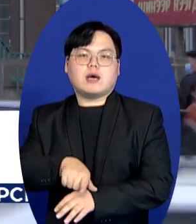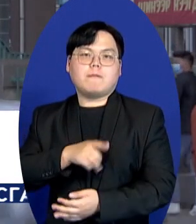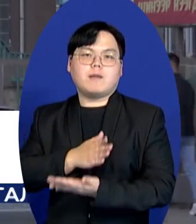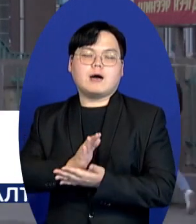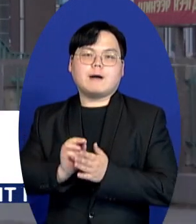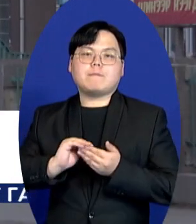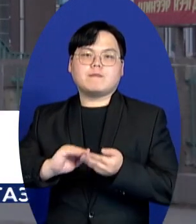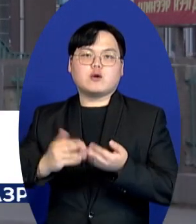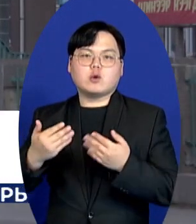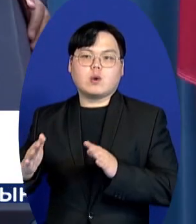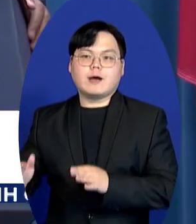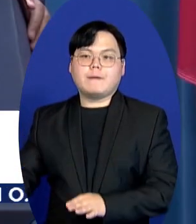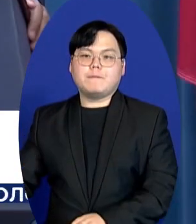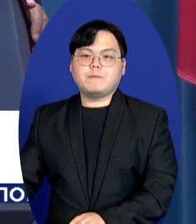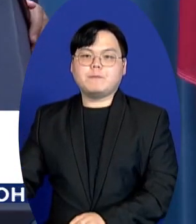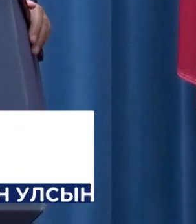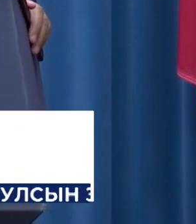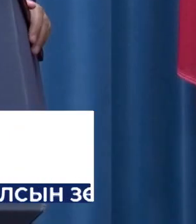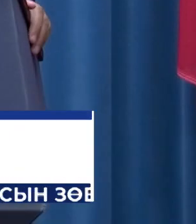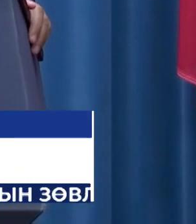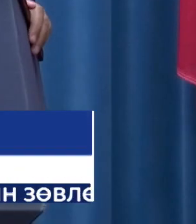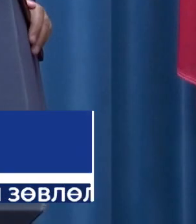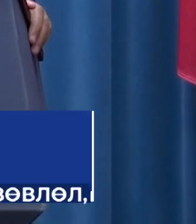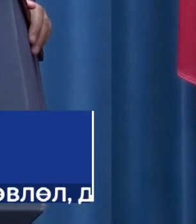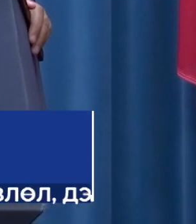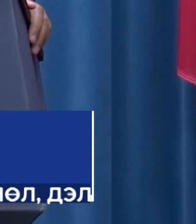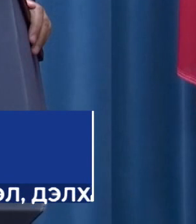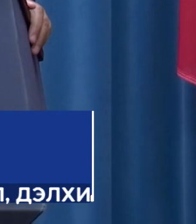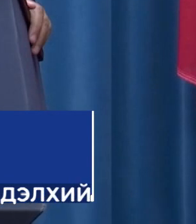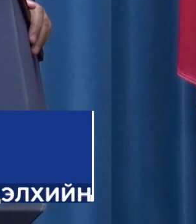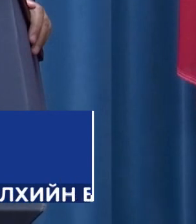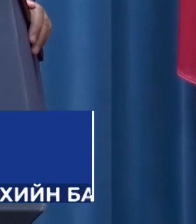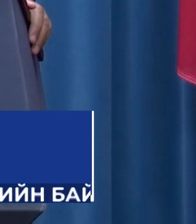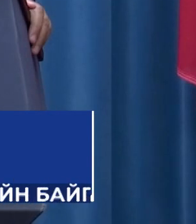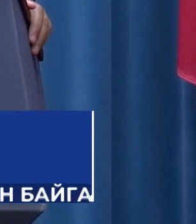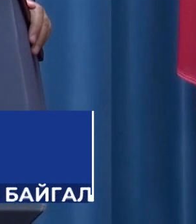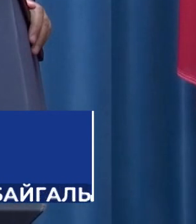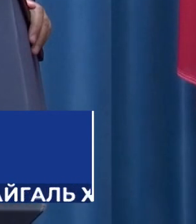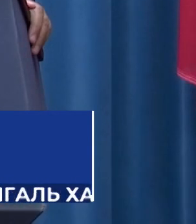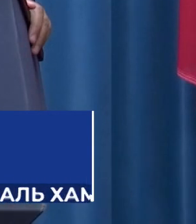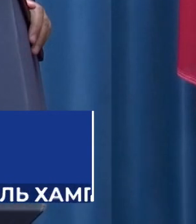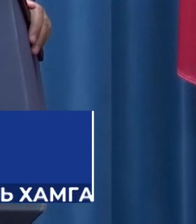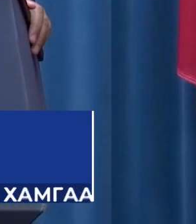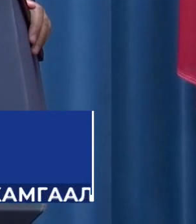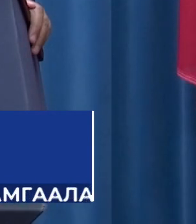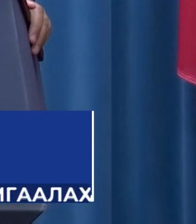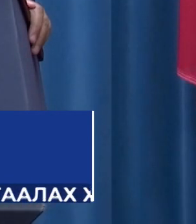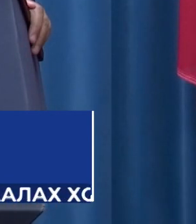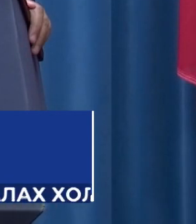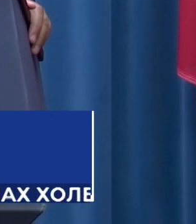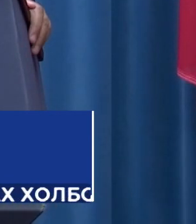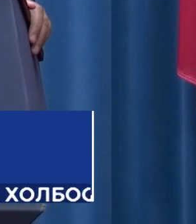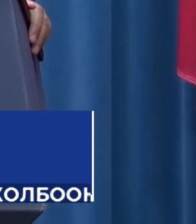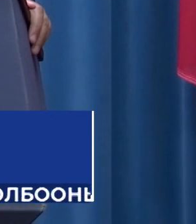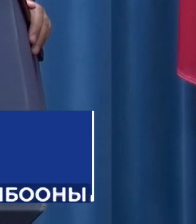танилцууллаа. Одоо ерөнхий сайдын зүгээс төрийн өмчийн компаниудаас гадна хөгжлийн банк дээр үүссэн хувийн хвшлийнхний энэ